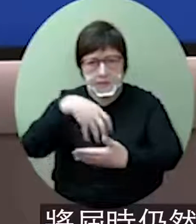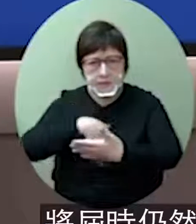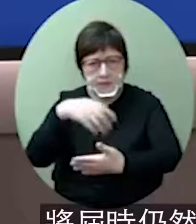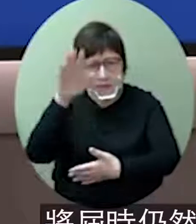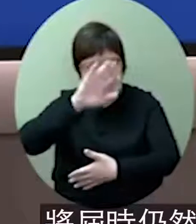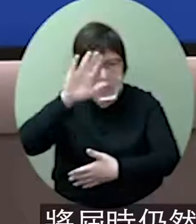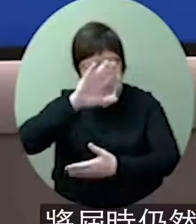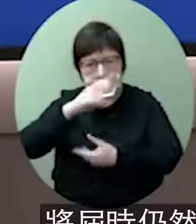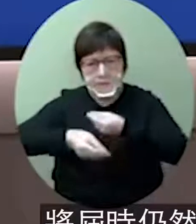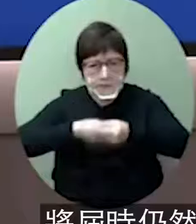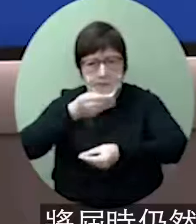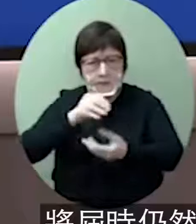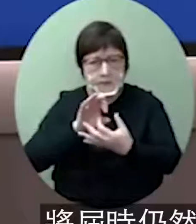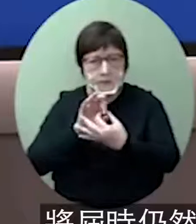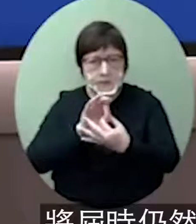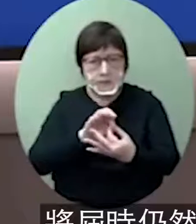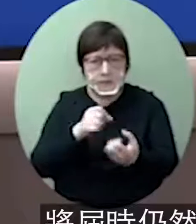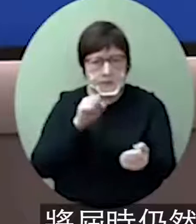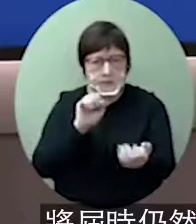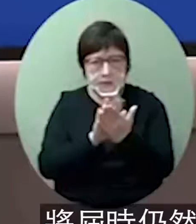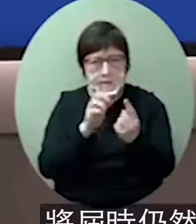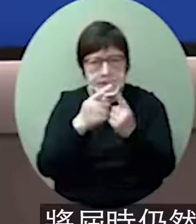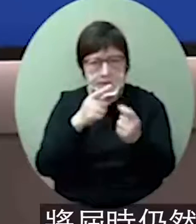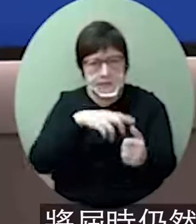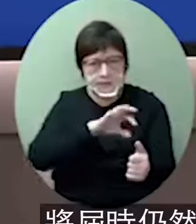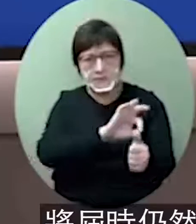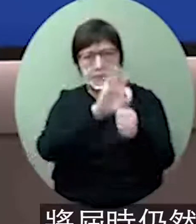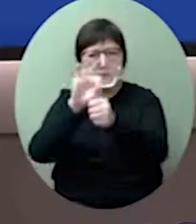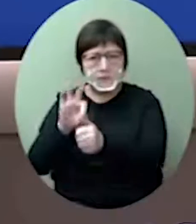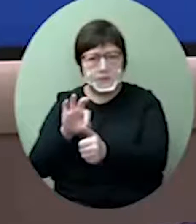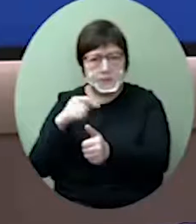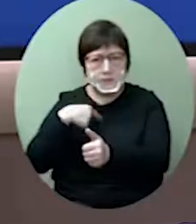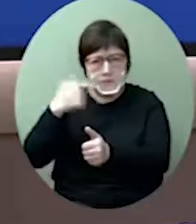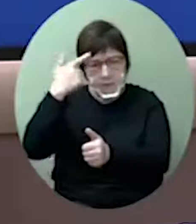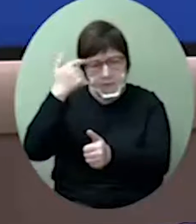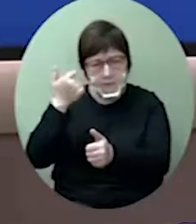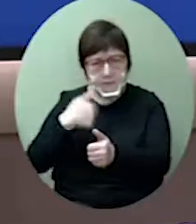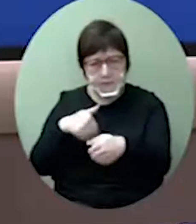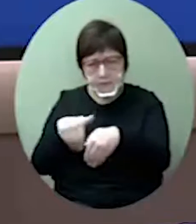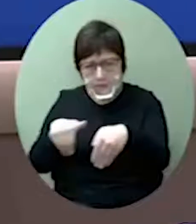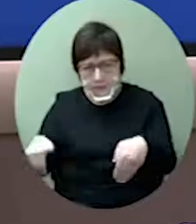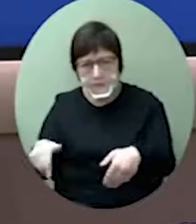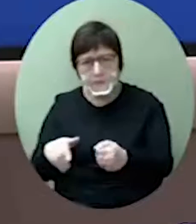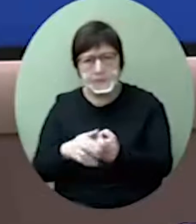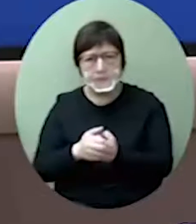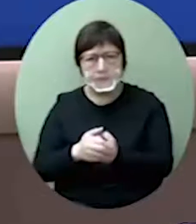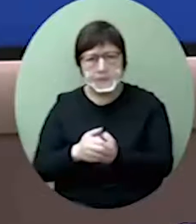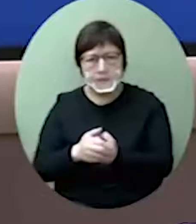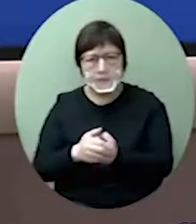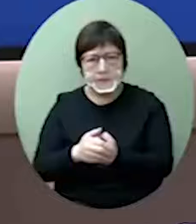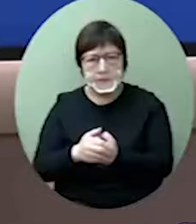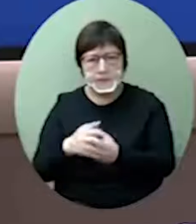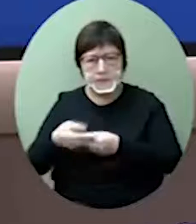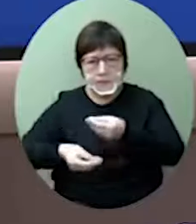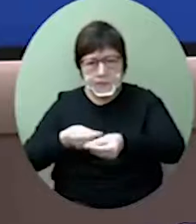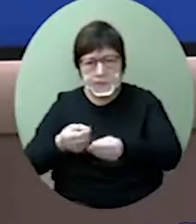性嘅傳播鏈或者隱性嘅感染者咧，都將佢抽咗出嚟，抽咗出嚟將佢隔離，咁咪可以切斷咗嗰